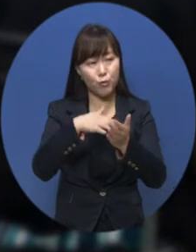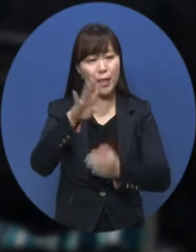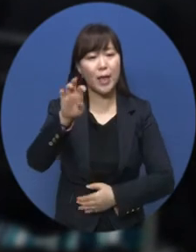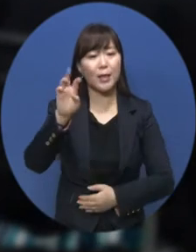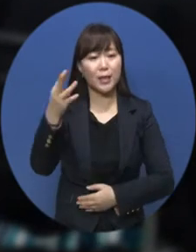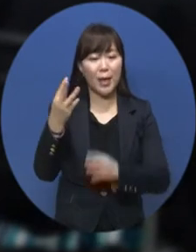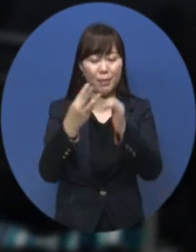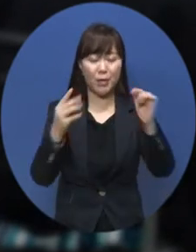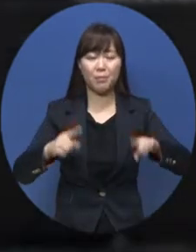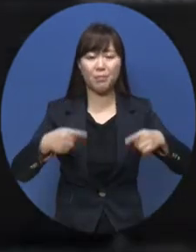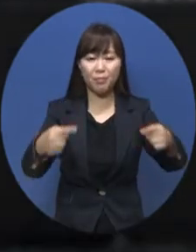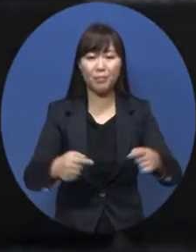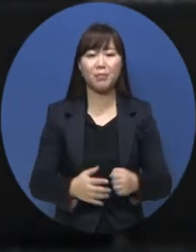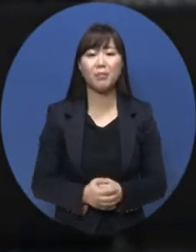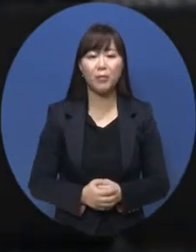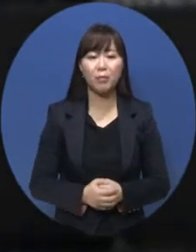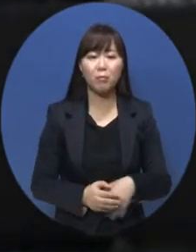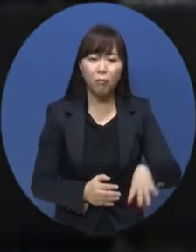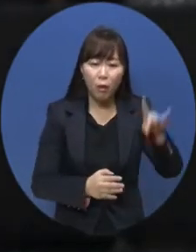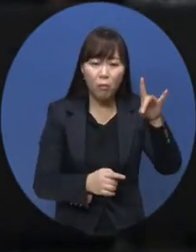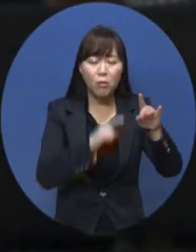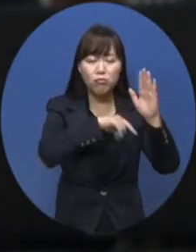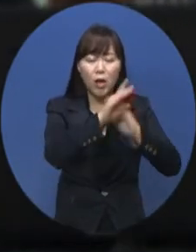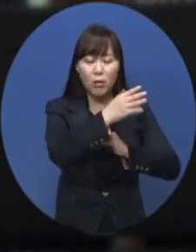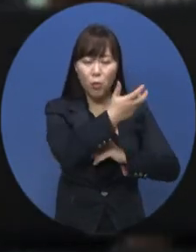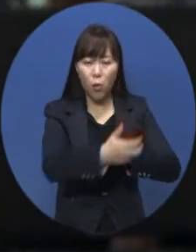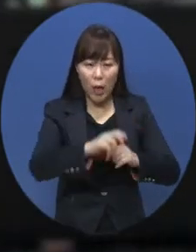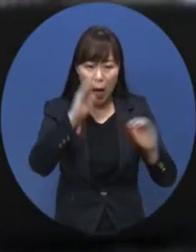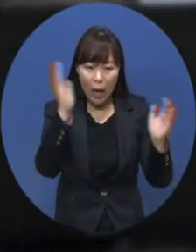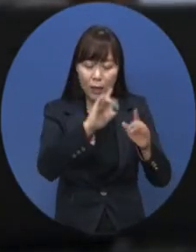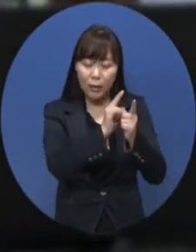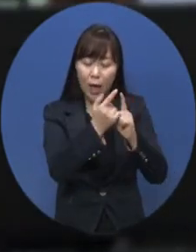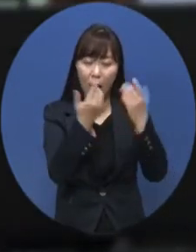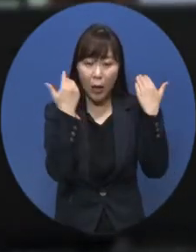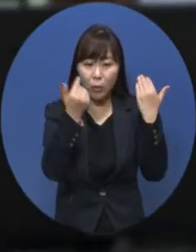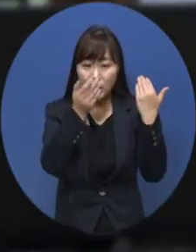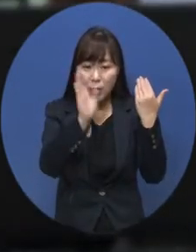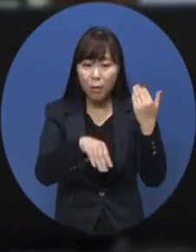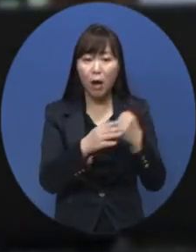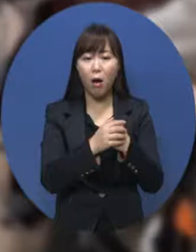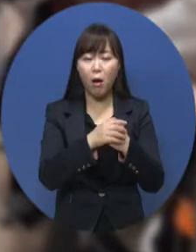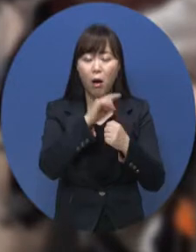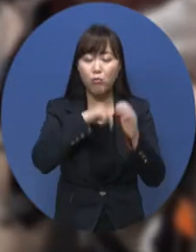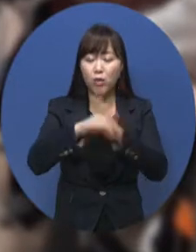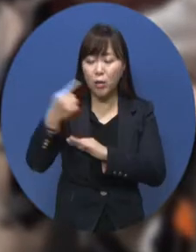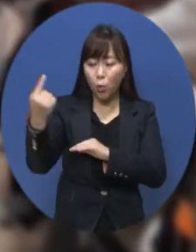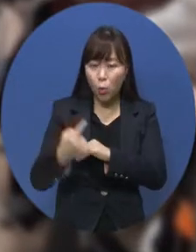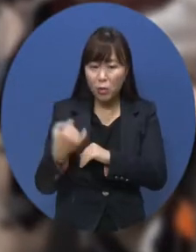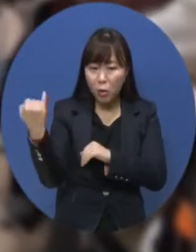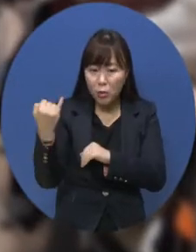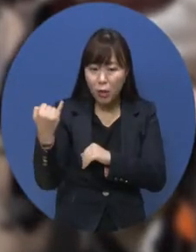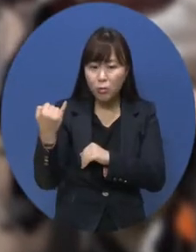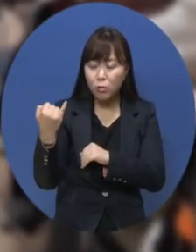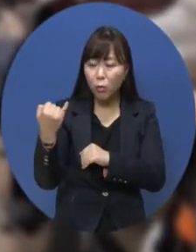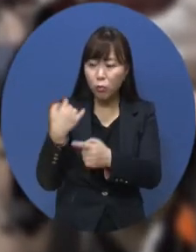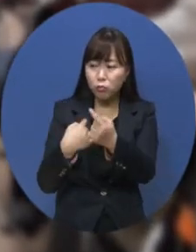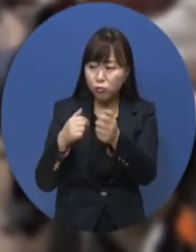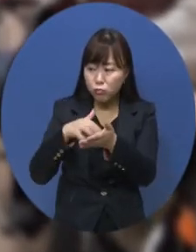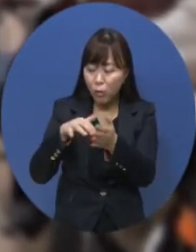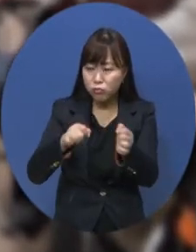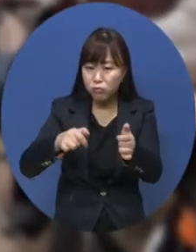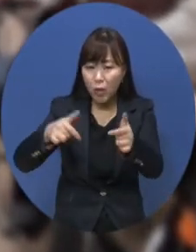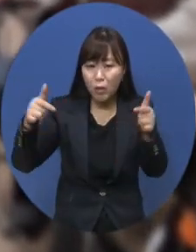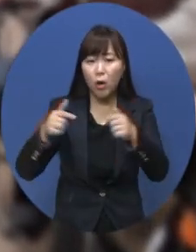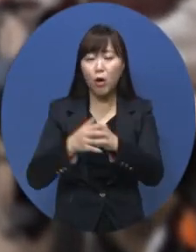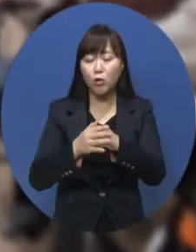출석하고 있습니다 처음엔 탈북청소년 대안학교 였지만 탈북한 여성의 입국이 늘면서 그들의 중국